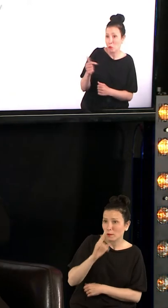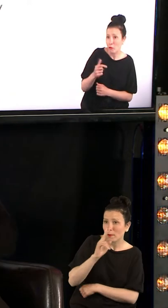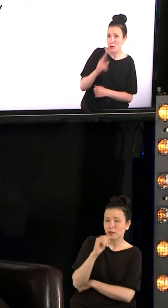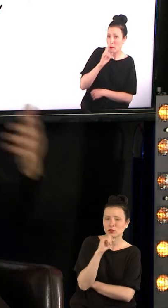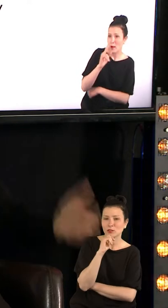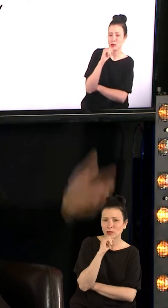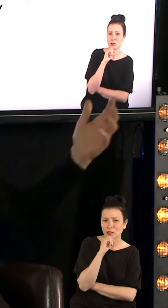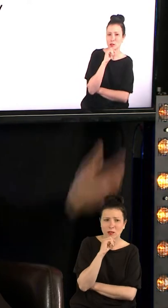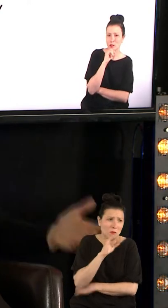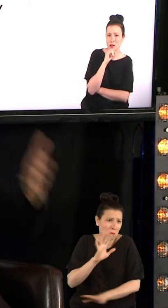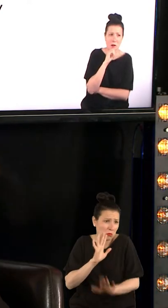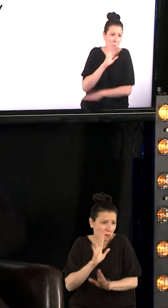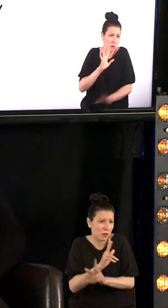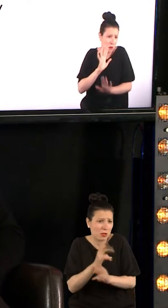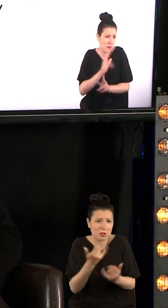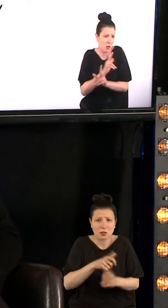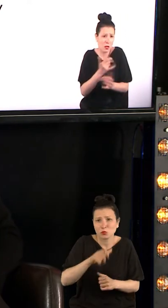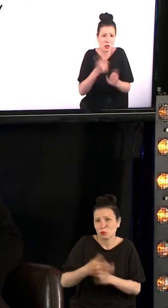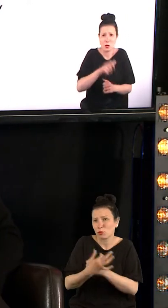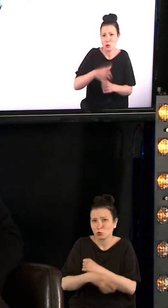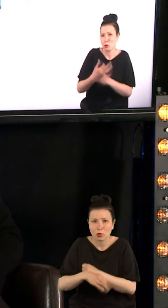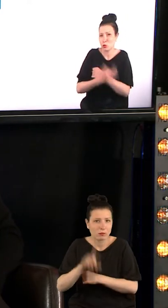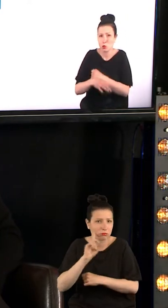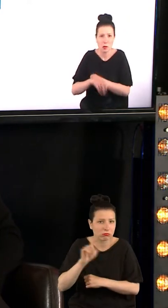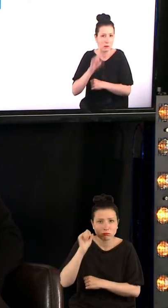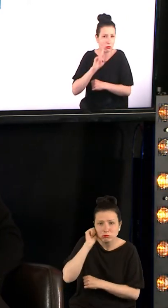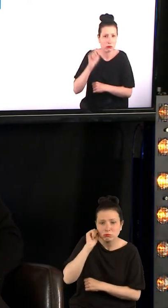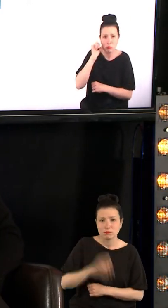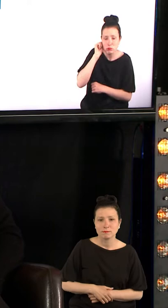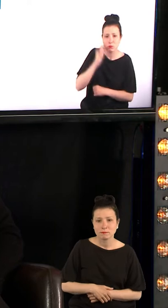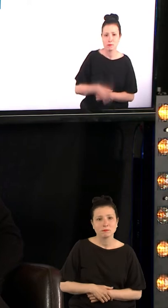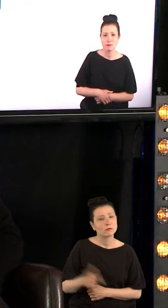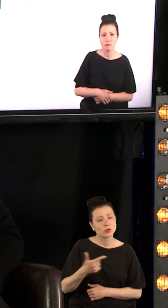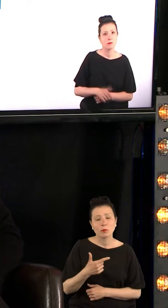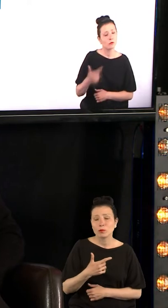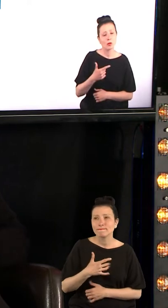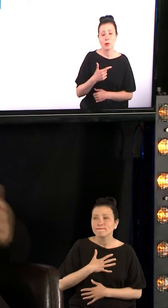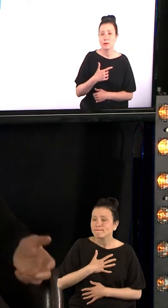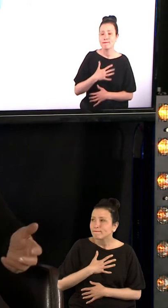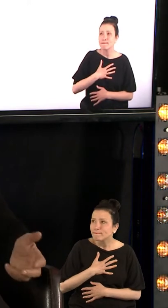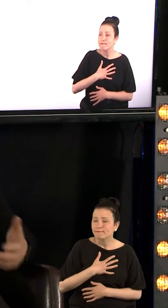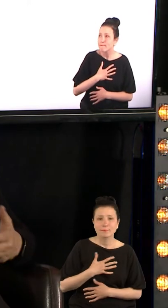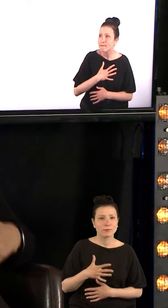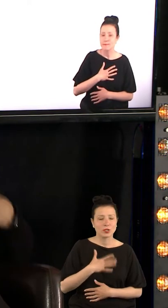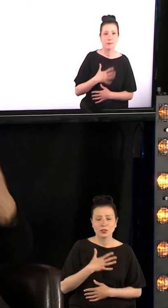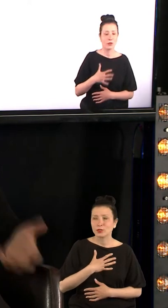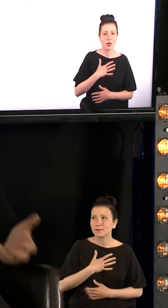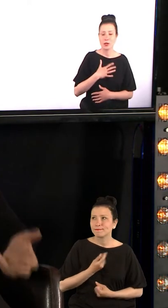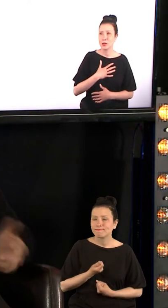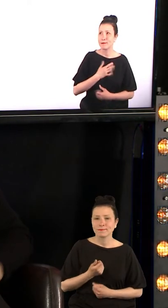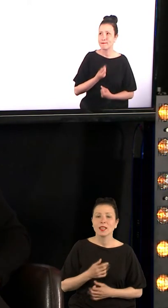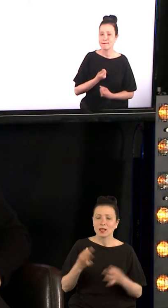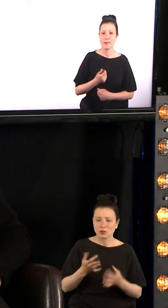jak każda inna studentka czy student. Muszę powiedzieć, że było to dojmujące przeżycie. Dzisiaj jestem